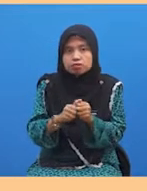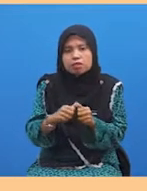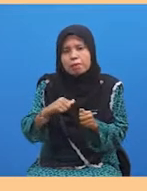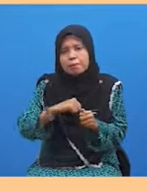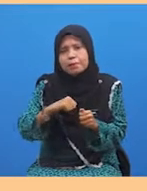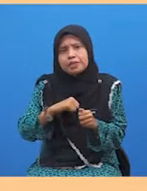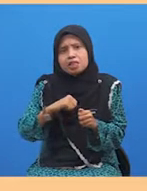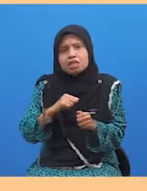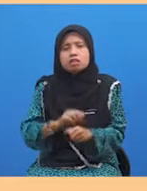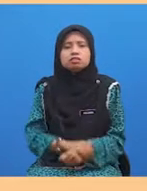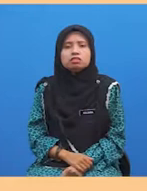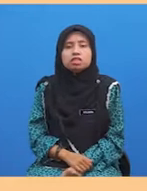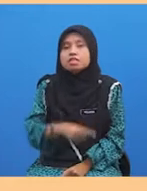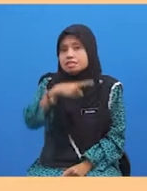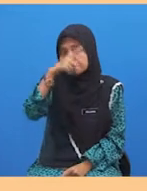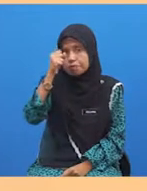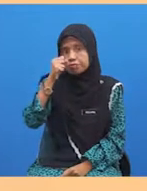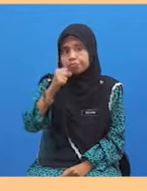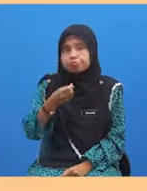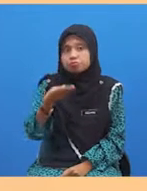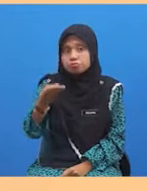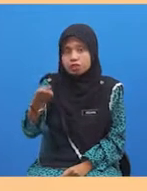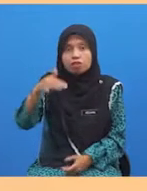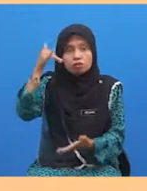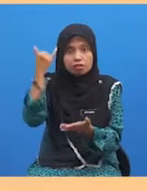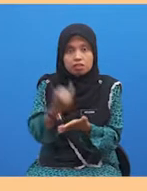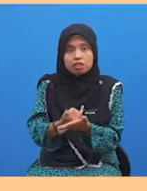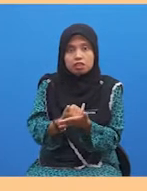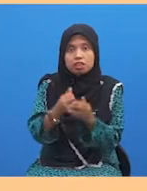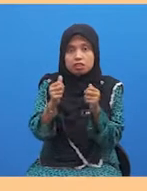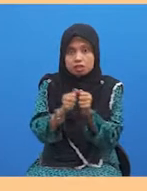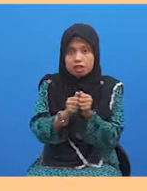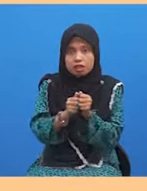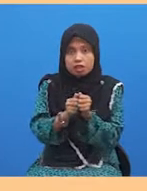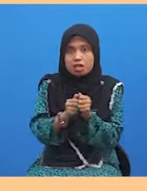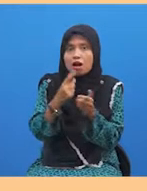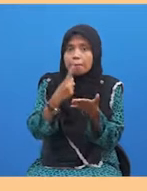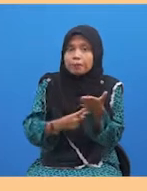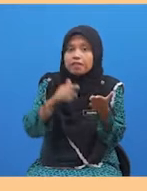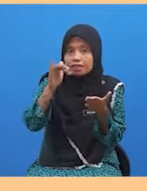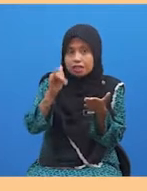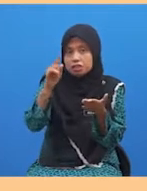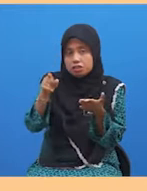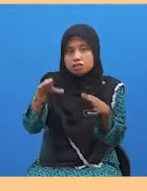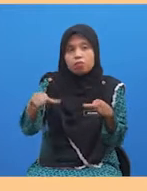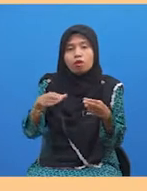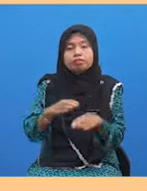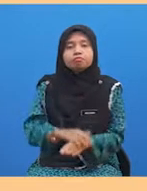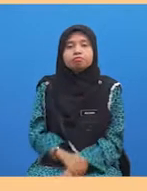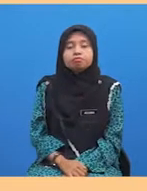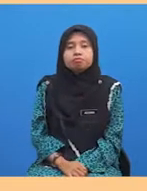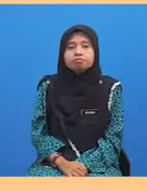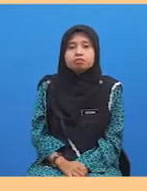dengan pendiriannya kerana beliau yakin dengan tindakan yang